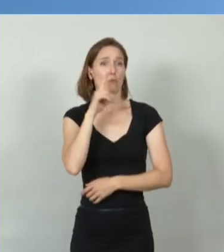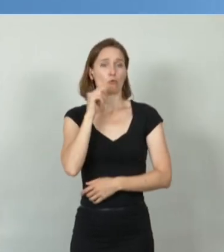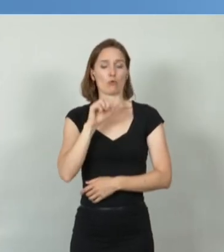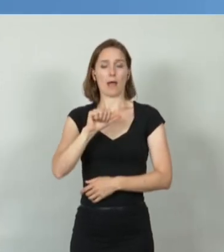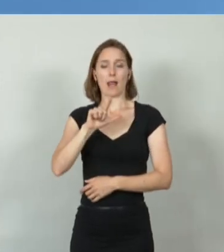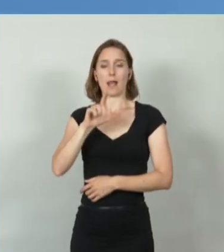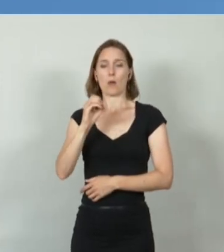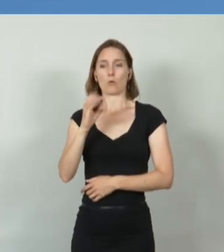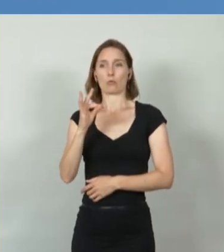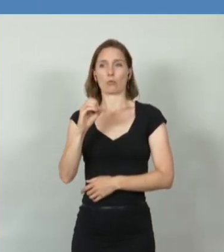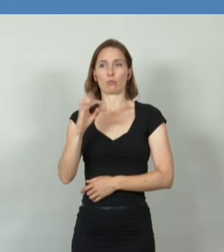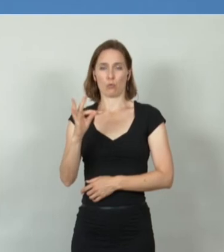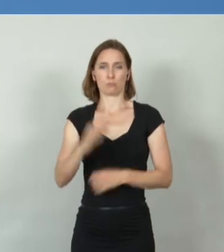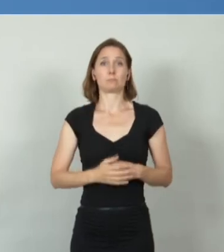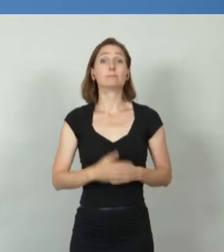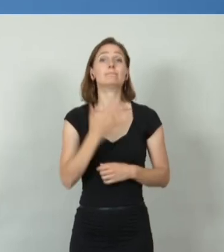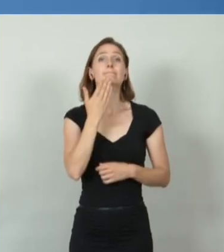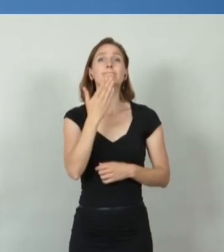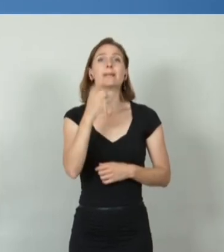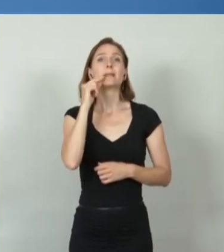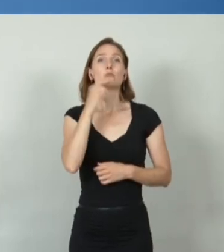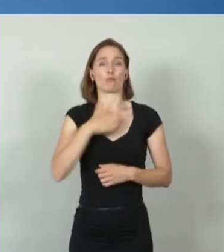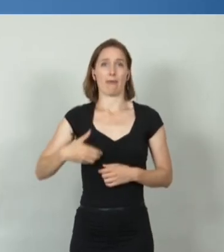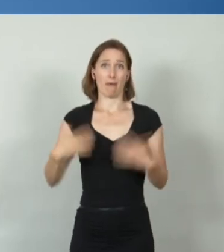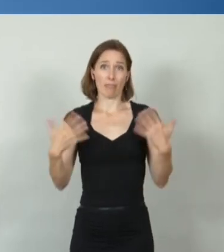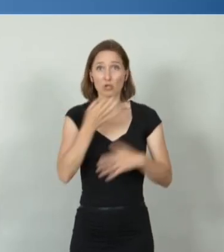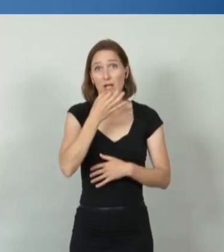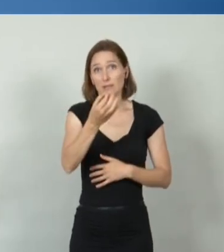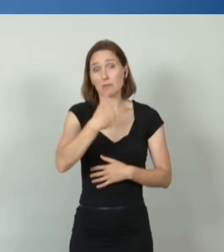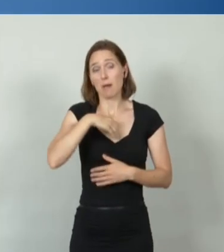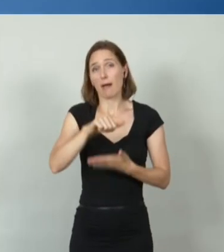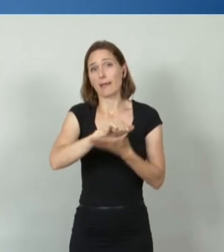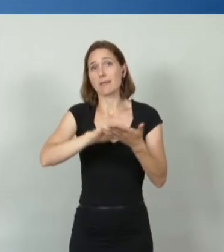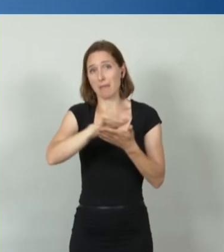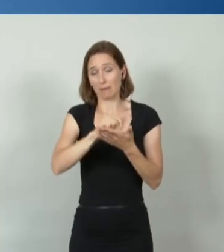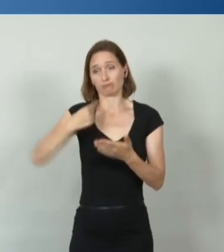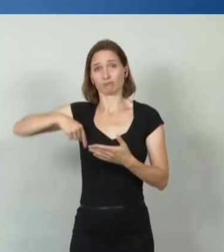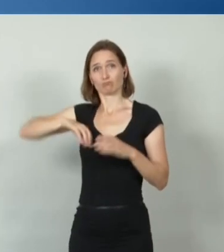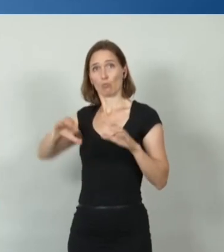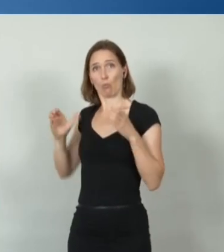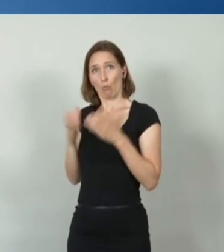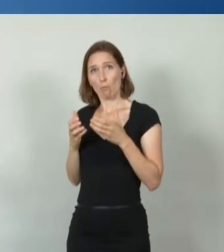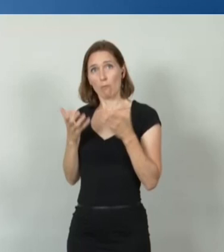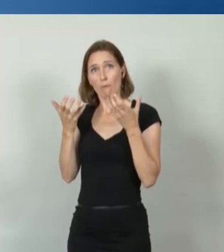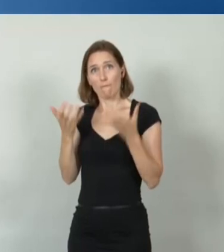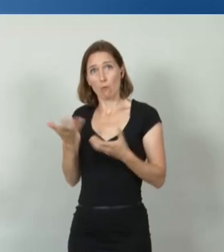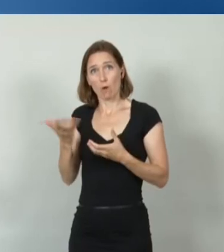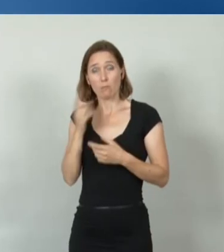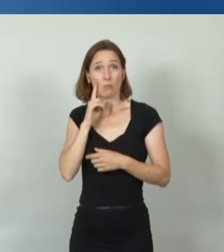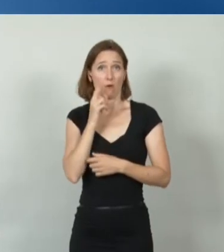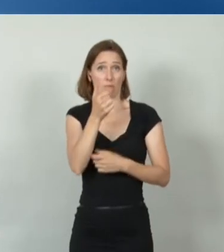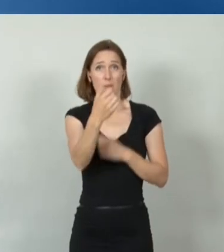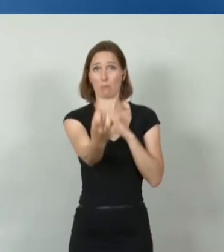merci Monsieur le Maire comme vous l'avez déjà indiqué par mail notre groupe souhaiterait amender du coup puisque vous avez refusé